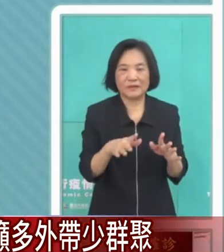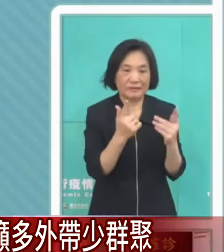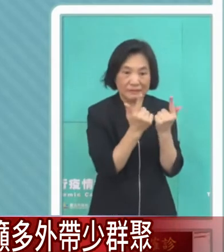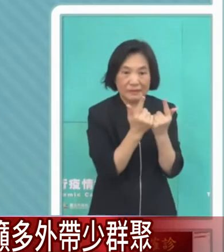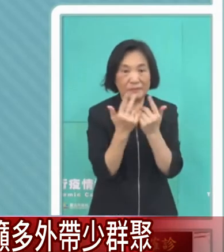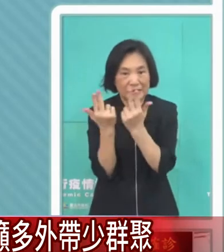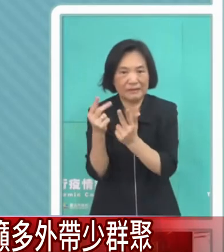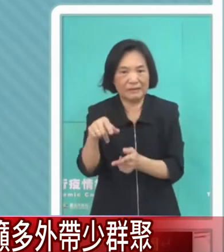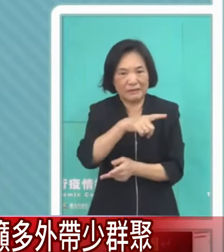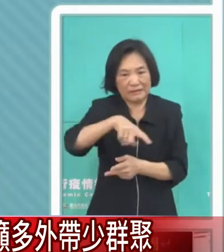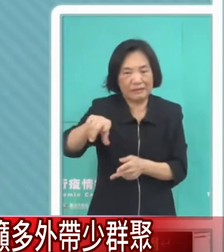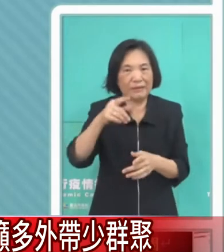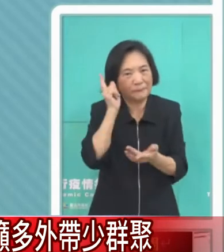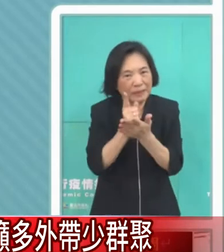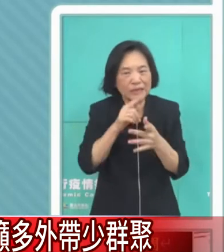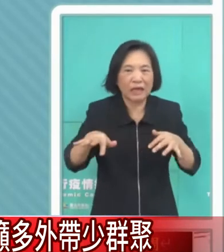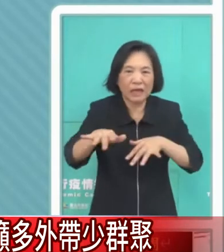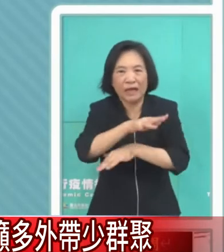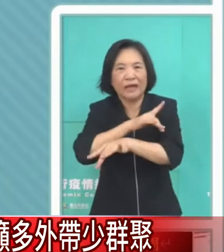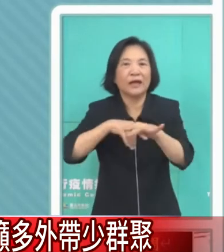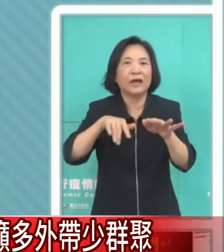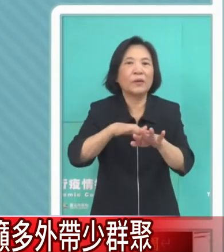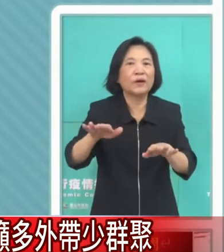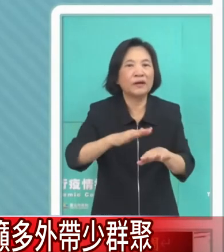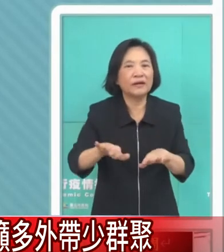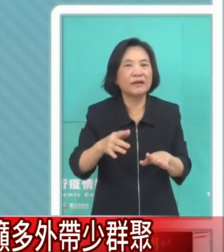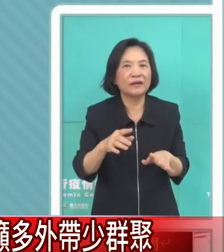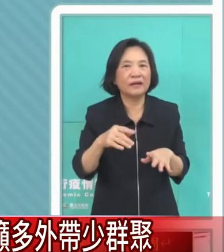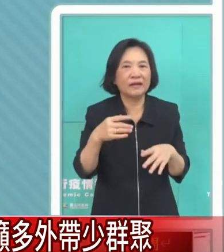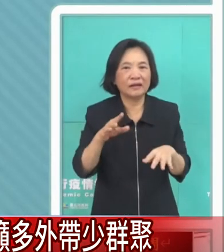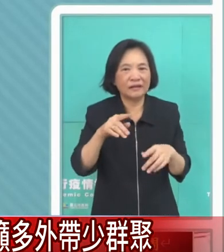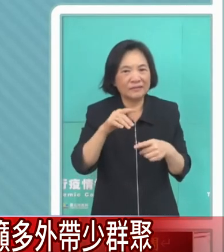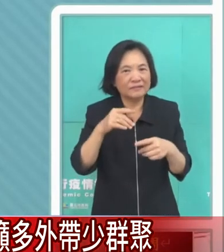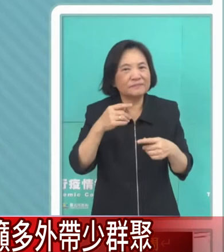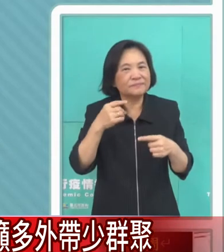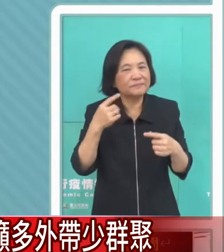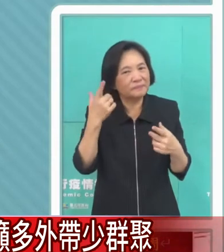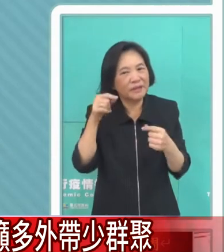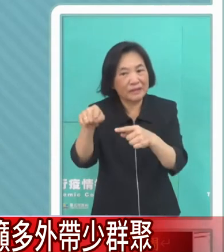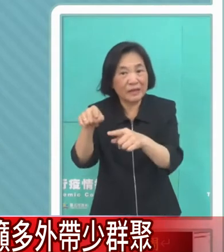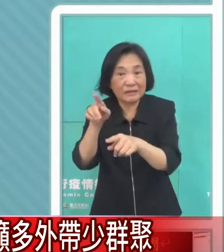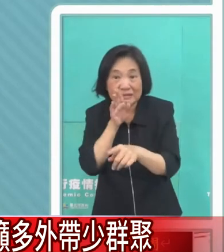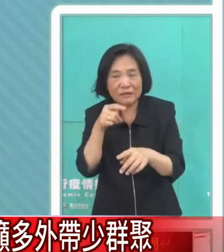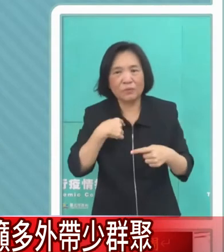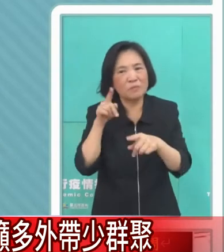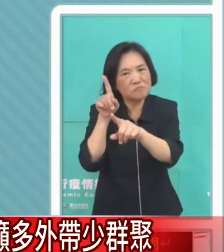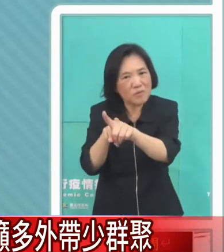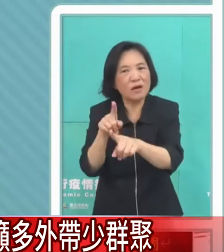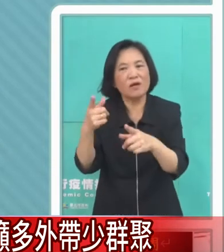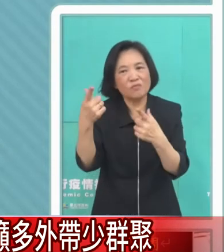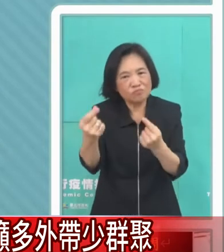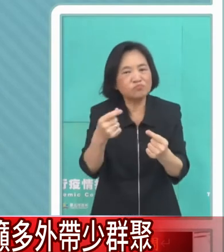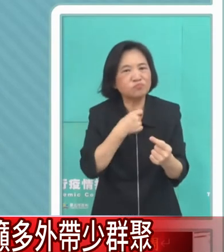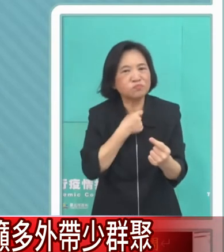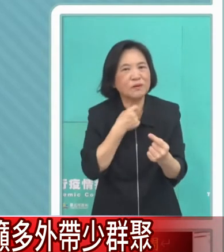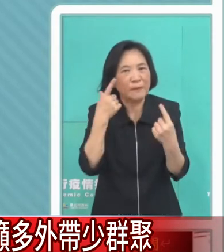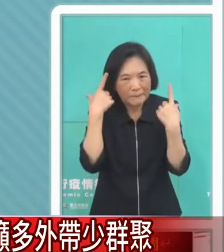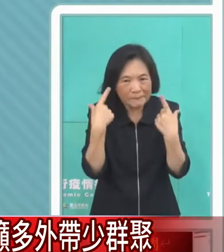还是首度生活圈的，这个很多标准应该理论上应该要一致的，不过